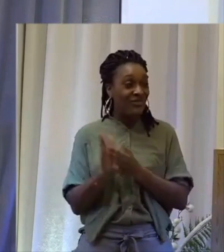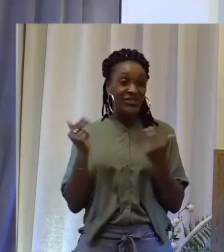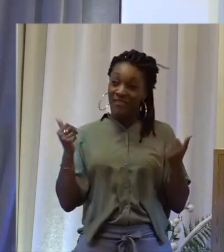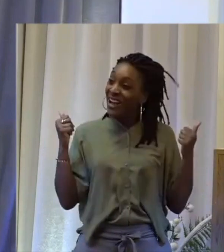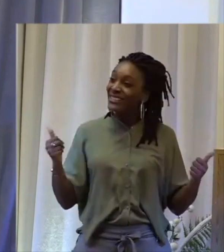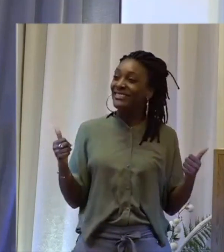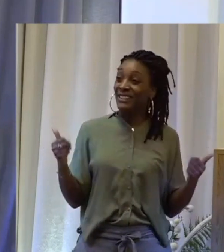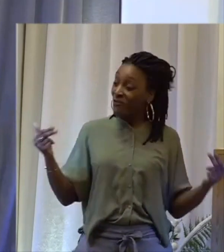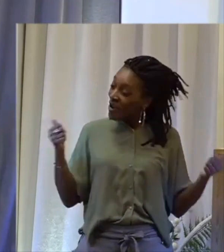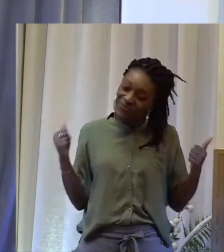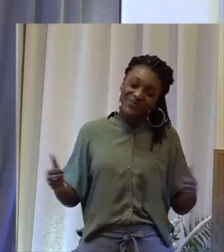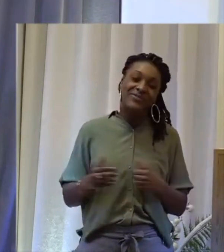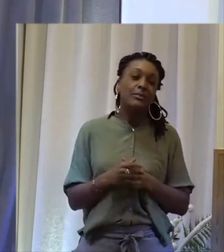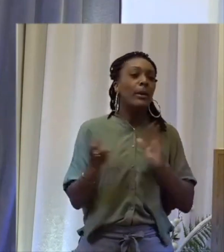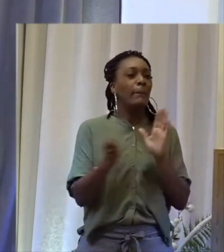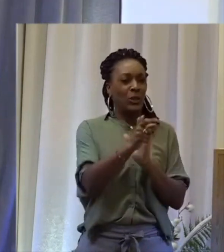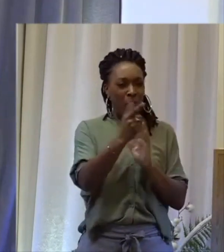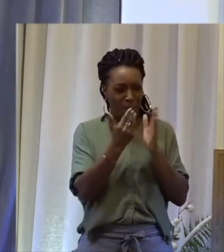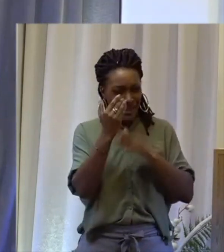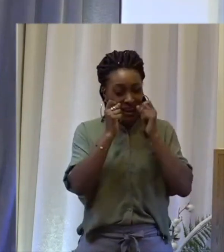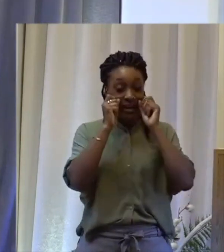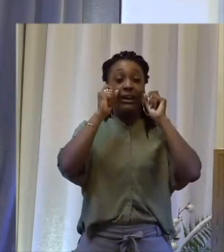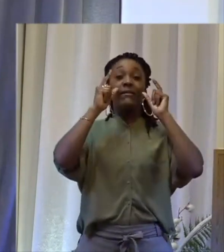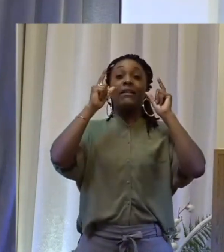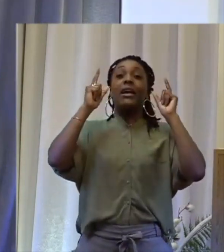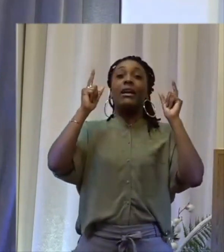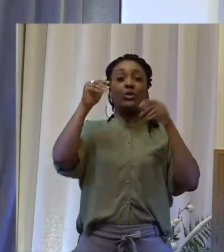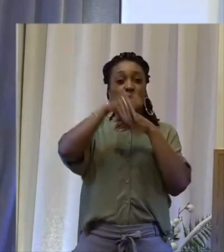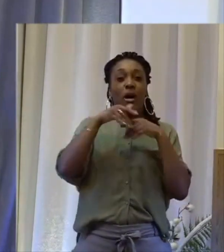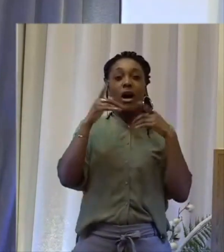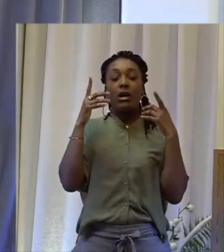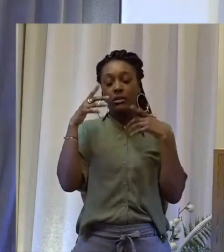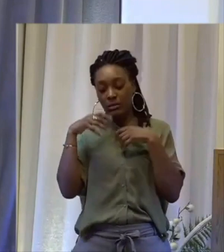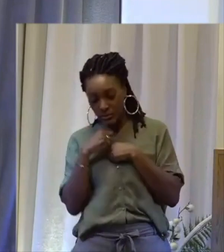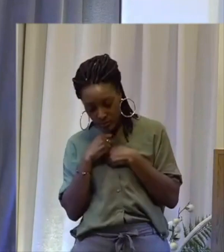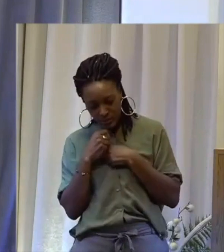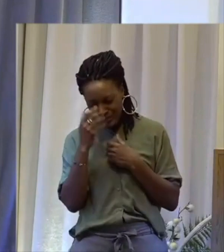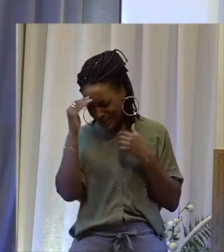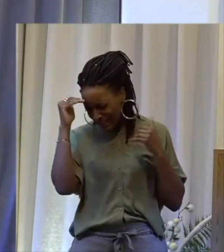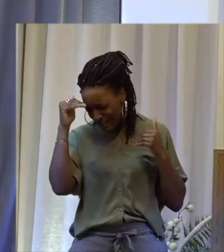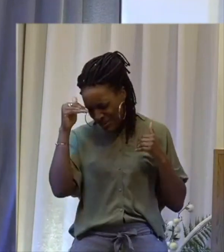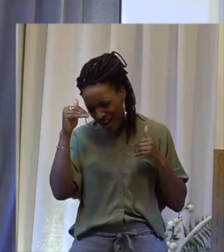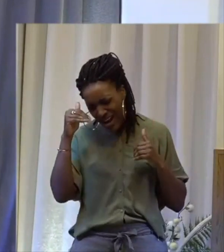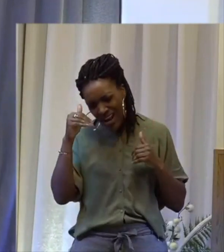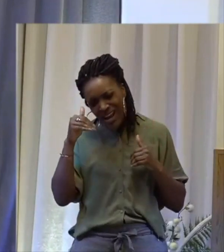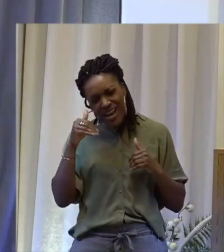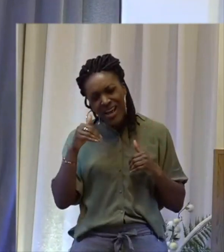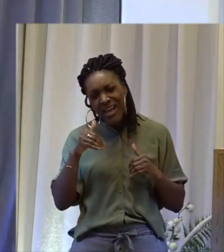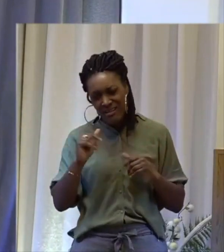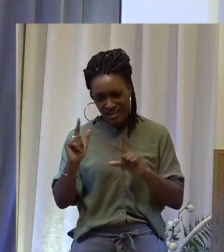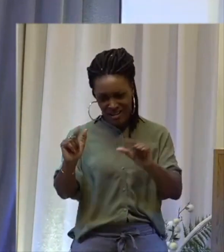tu te lèves le matin, quand tu te couches le soir, en fait, c'est le désespoir qui est en train de te pourchasser. Et toi, tu cours,